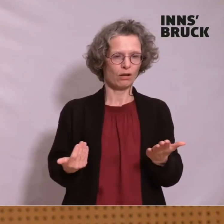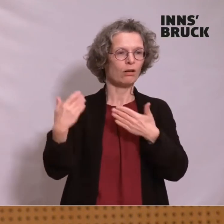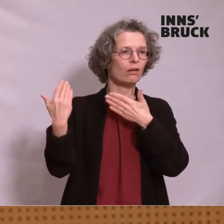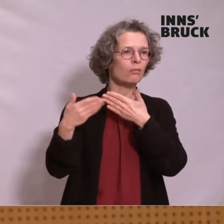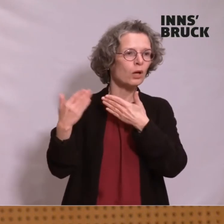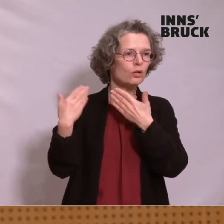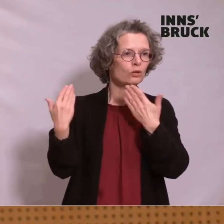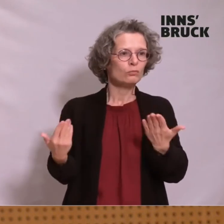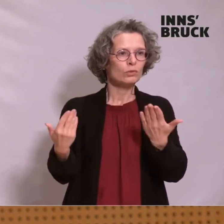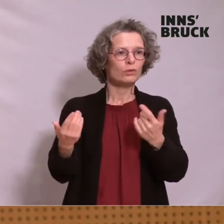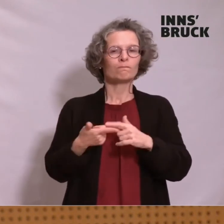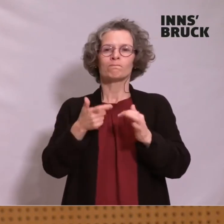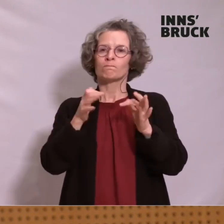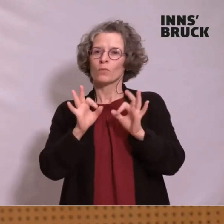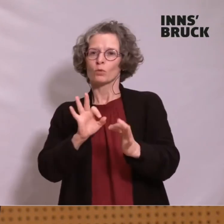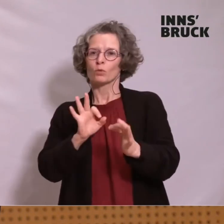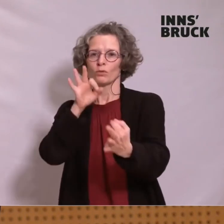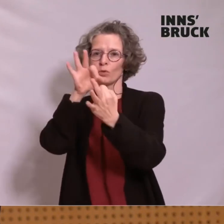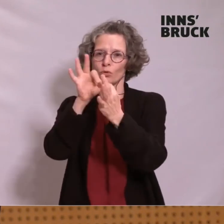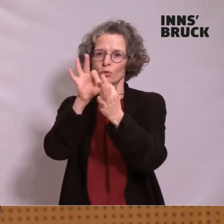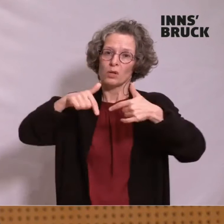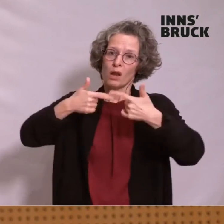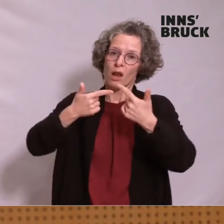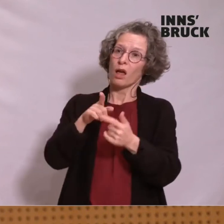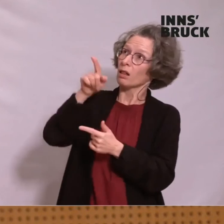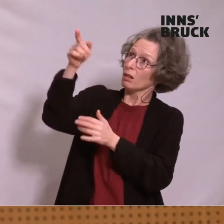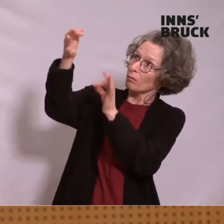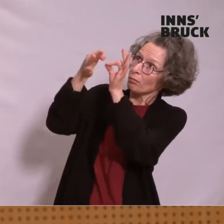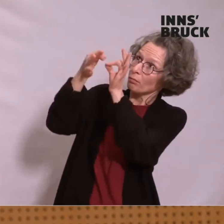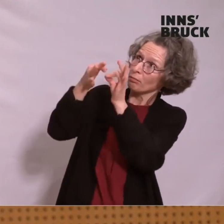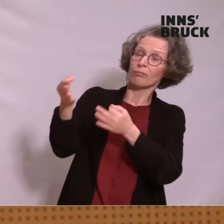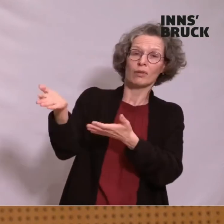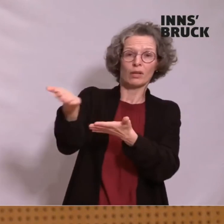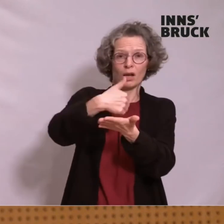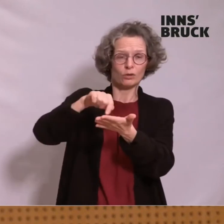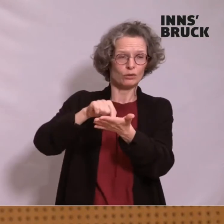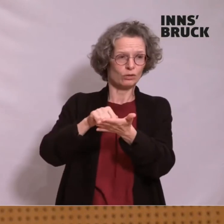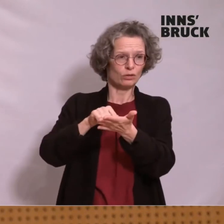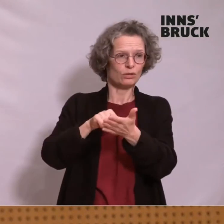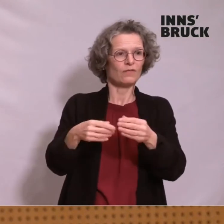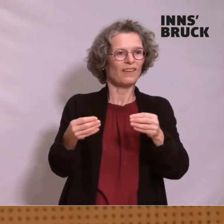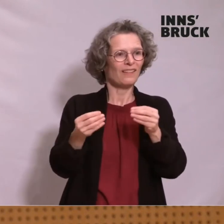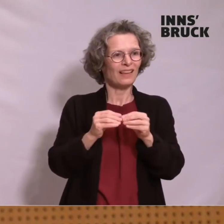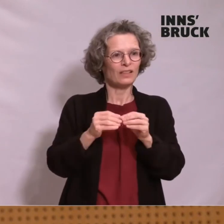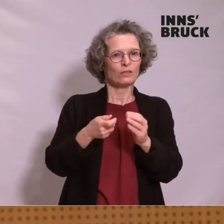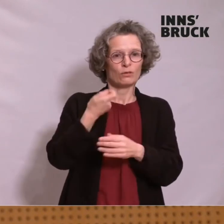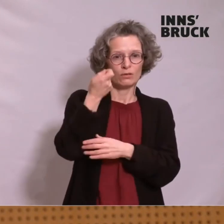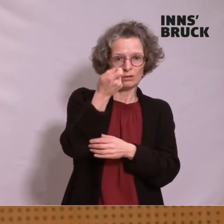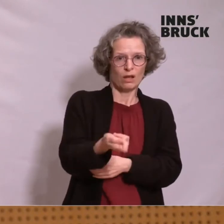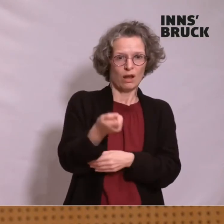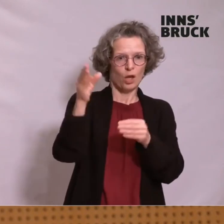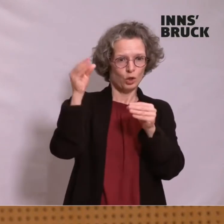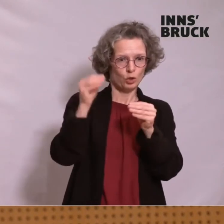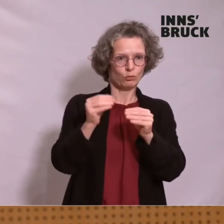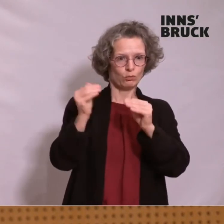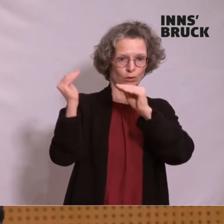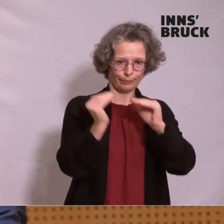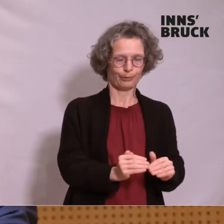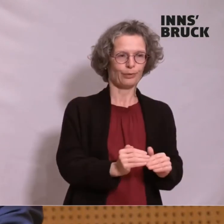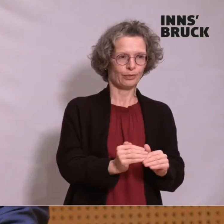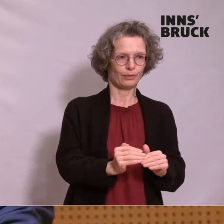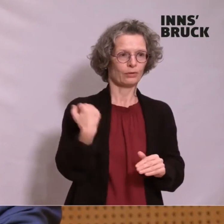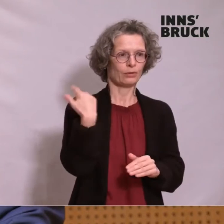die guten Kontakte zum Land zu nützen, um die Nettozahlersumme drastisch zu reduzieren. Und wir brauchen